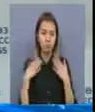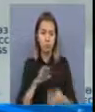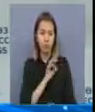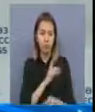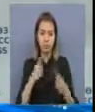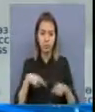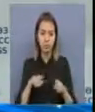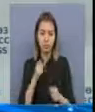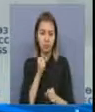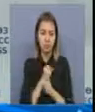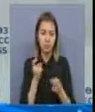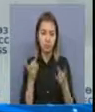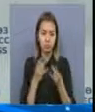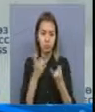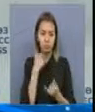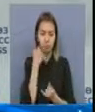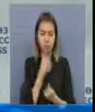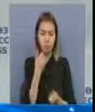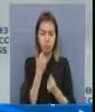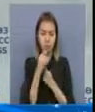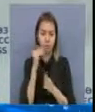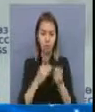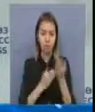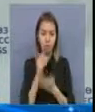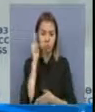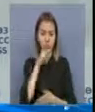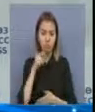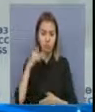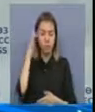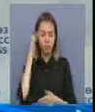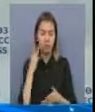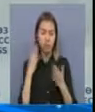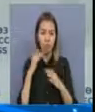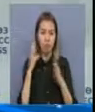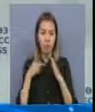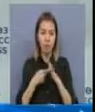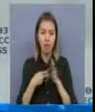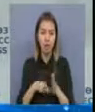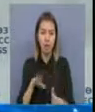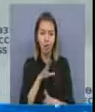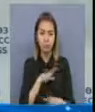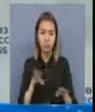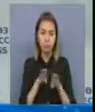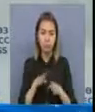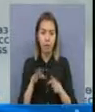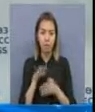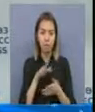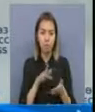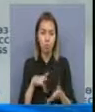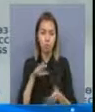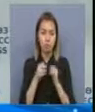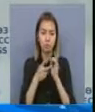тиімді ұйымдастыру болып отыр. Ағымдағы жылы 111 мыңнан астам оқушыны жазғы демалыспен қамту жоспарланған. Сонымен қатар қала